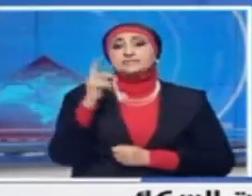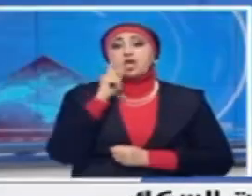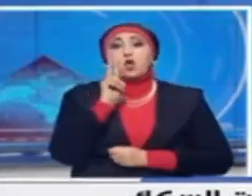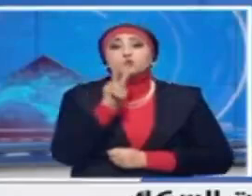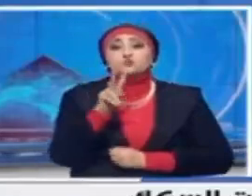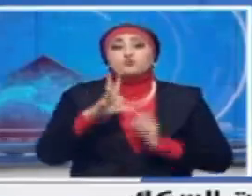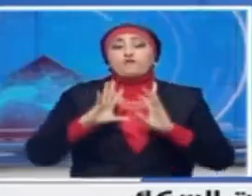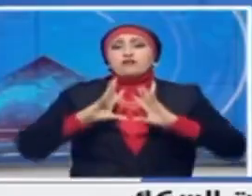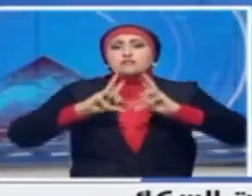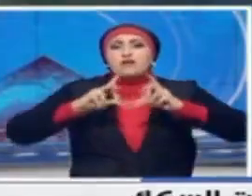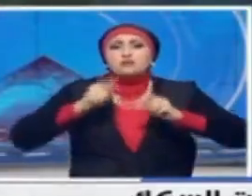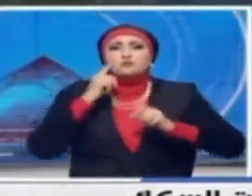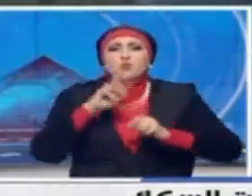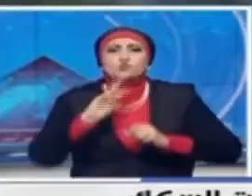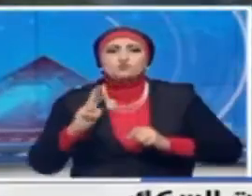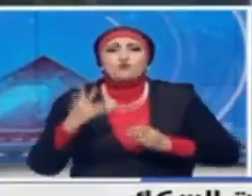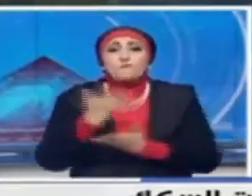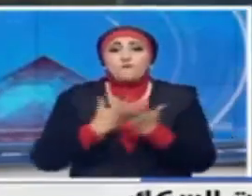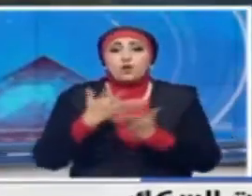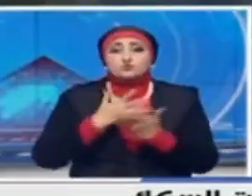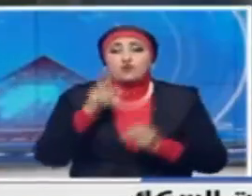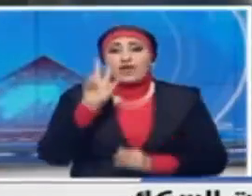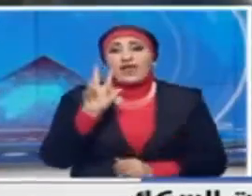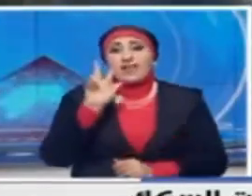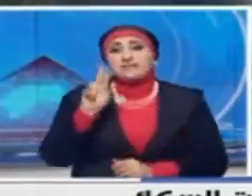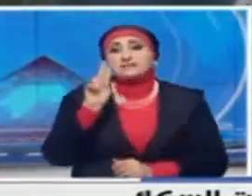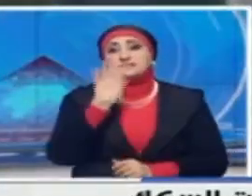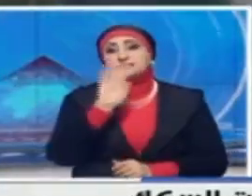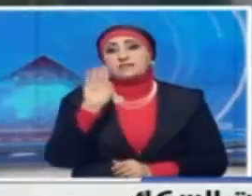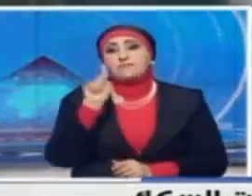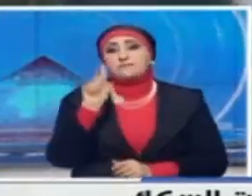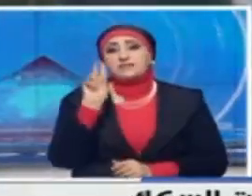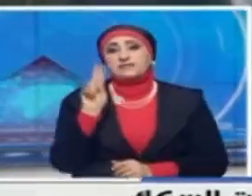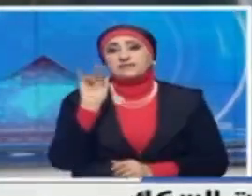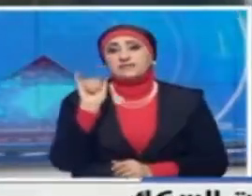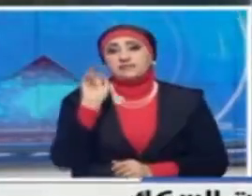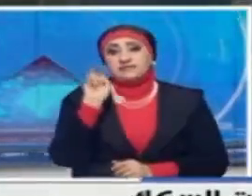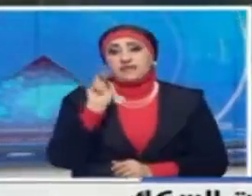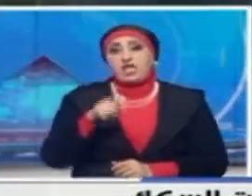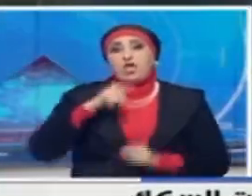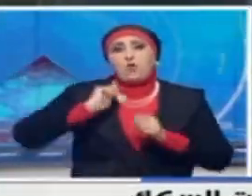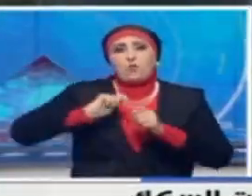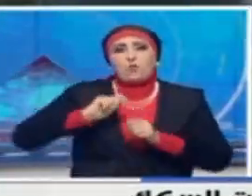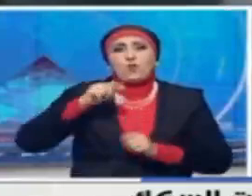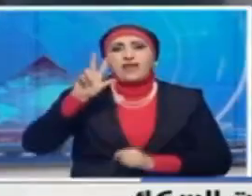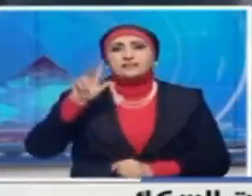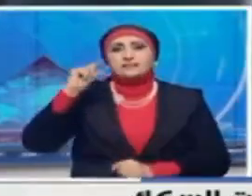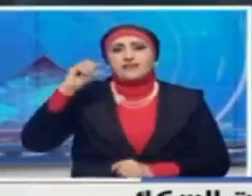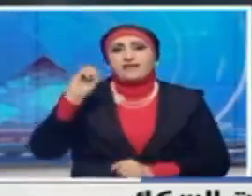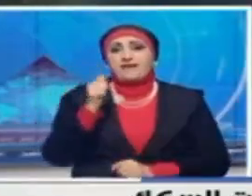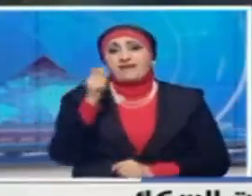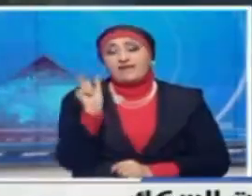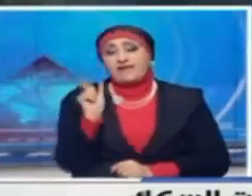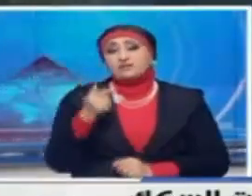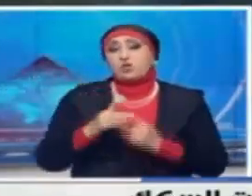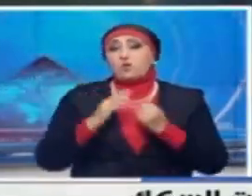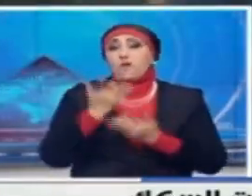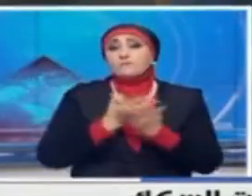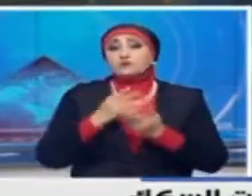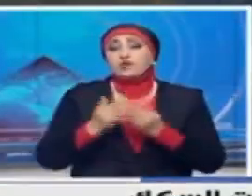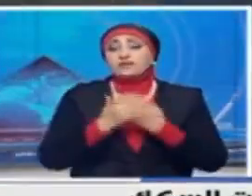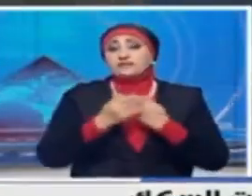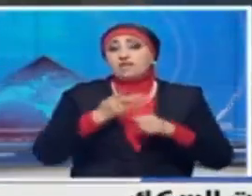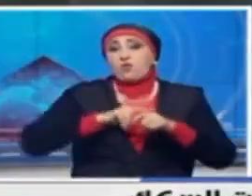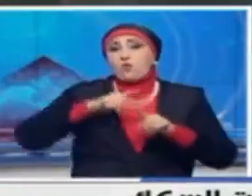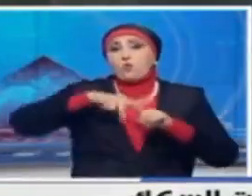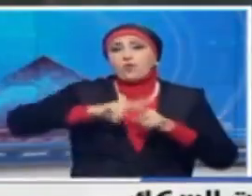تفقد أعمال تطوير واستكمال مشروع السبتية 2 وورش السفح والدهان والعمليات الجديدة والمشروع الخاص